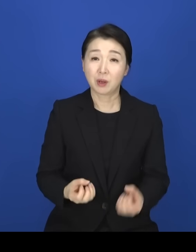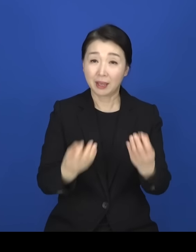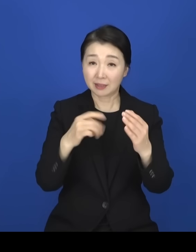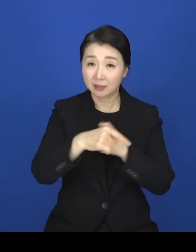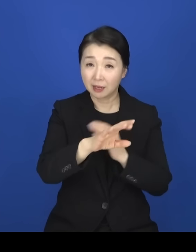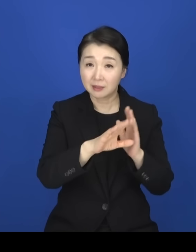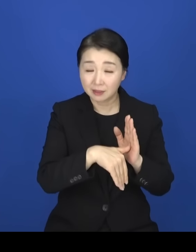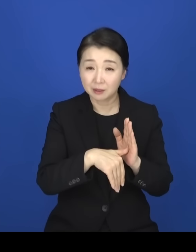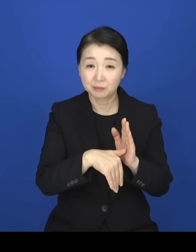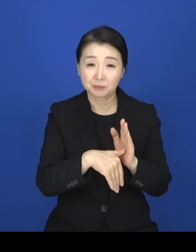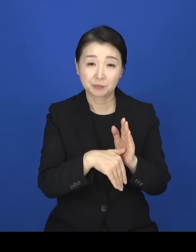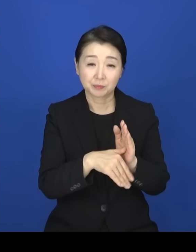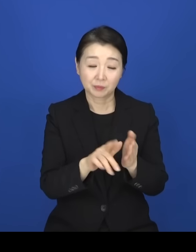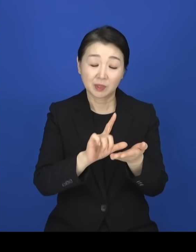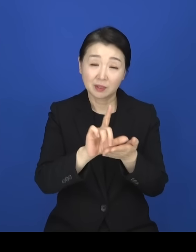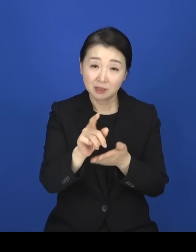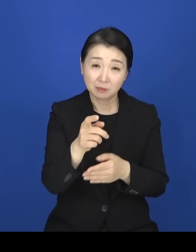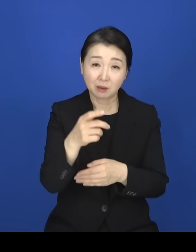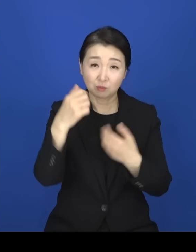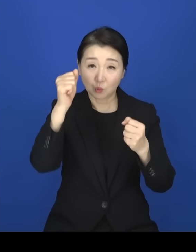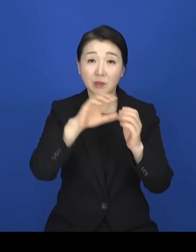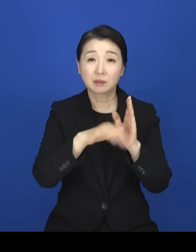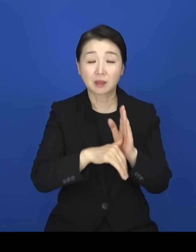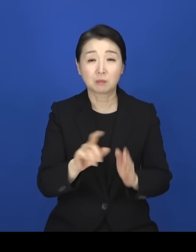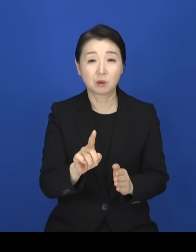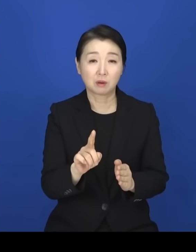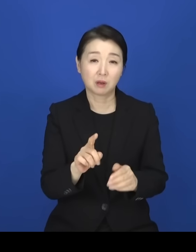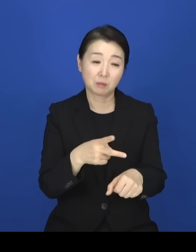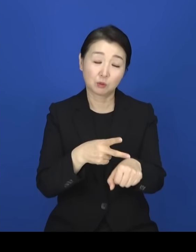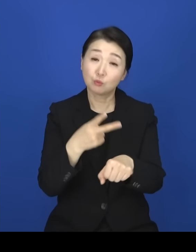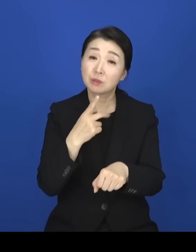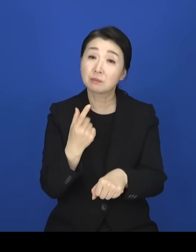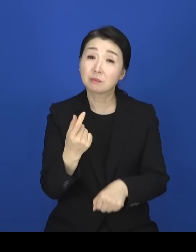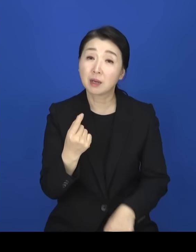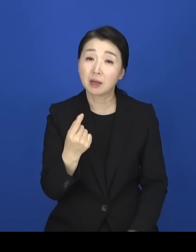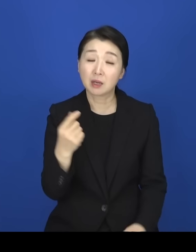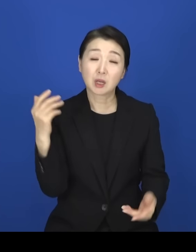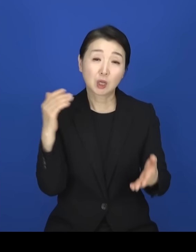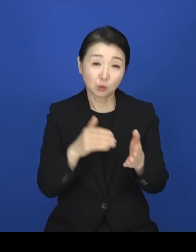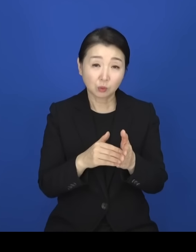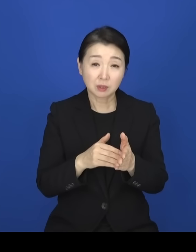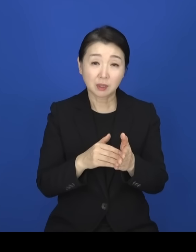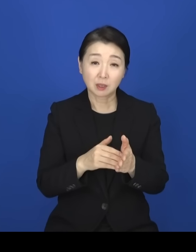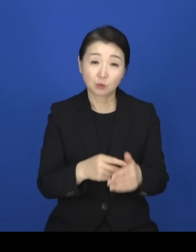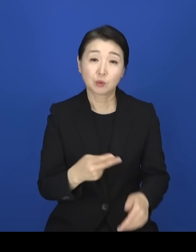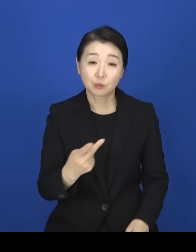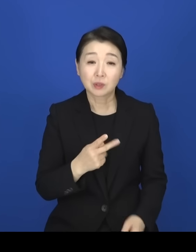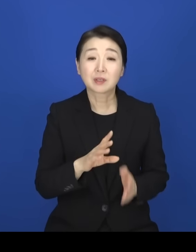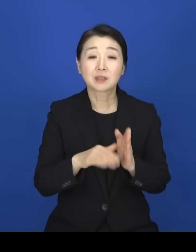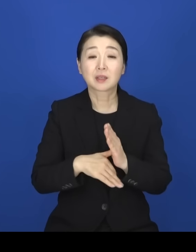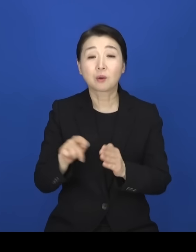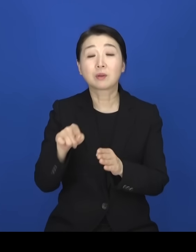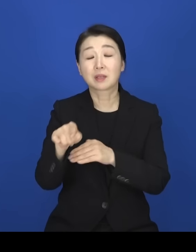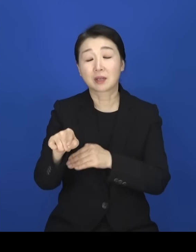지방에 공연 가서 그럼 한 2시 공연이면 도착을 해가지고 우리가 그때도 어디 가서 예배 드렸던